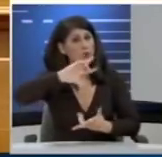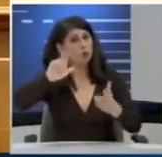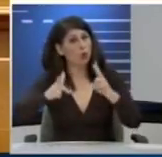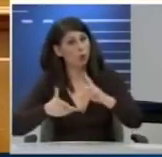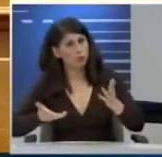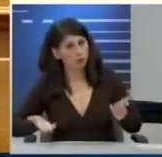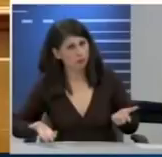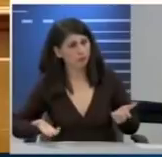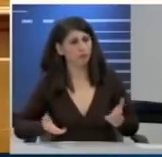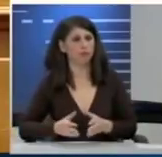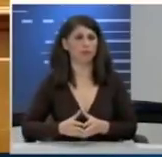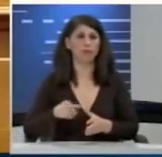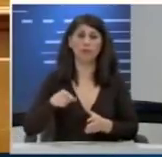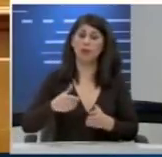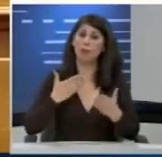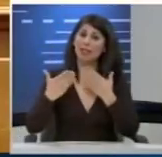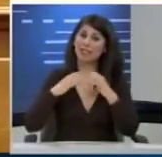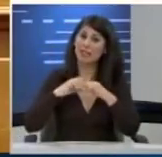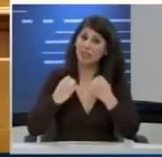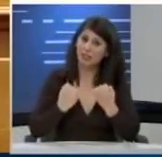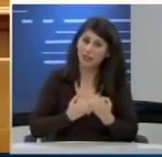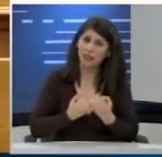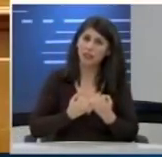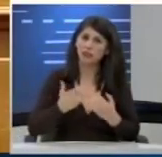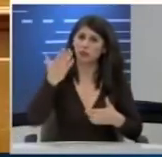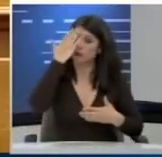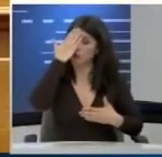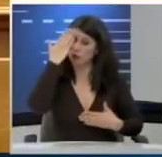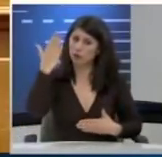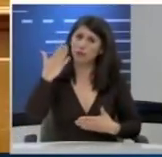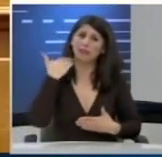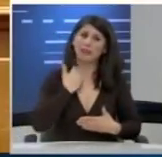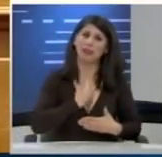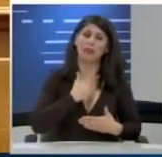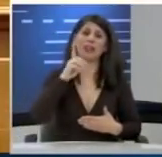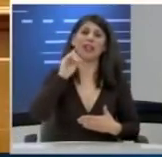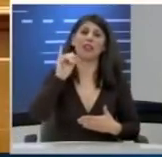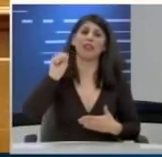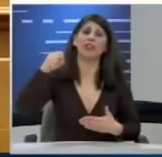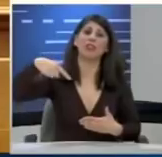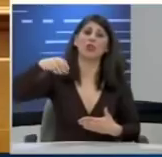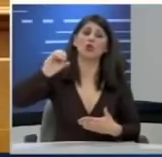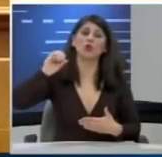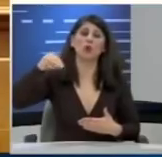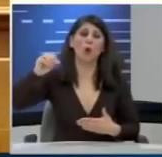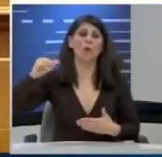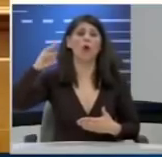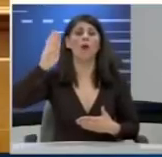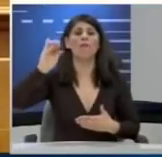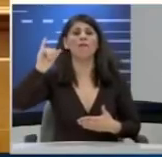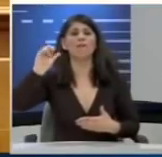κόσμο. Είναι μια συνεδρίαση φόρος τιμής στα θύματα του Διστόμου, της